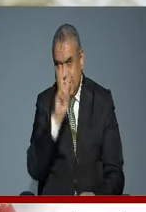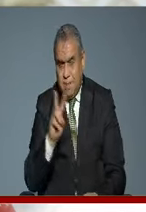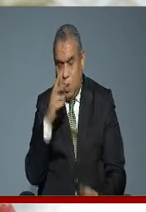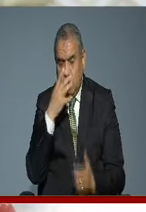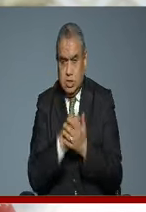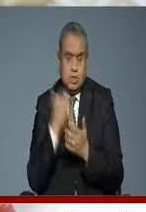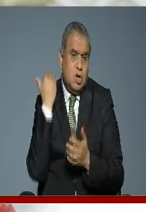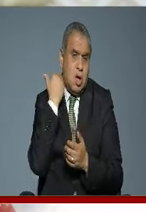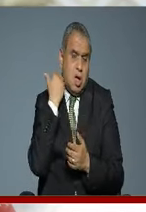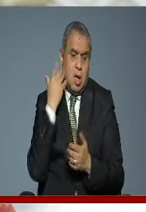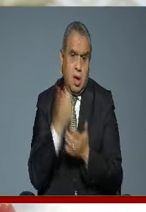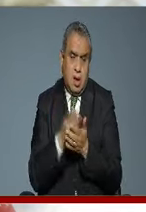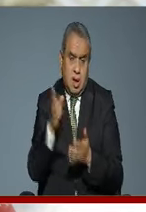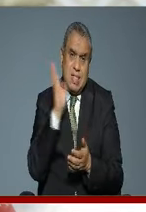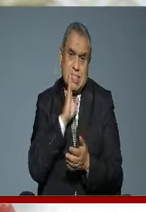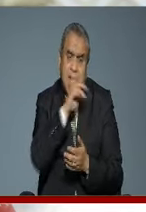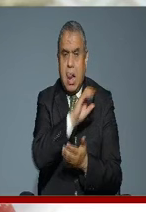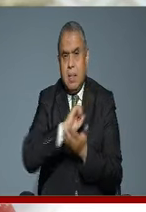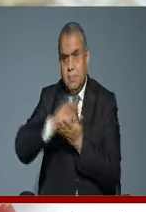خبرة مصر في هذا الميدان.